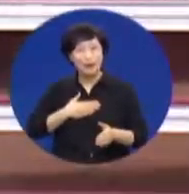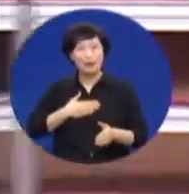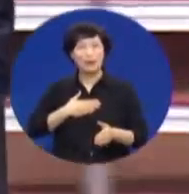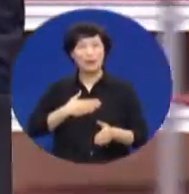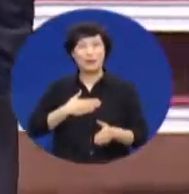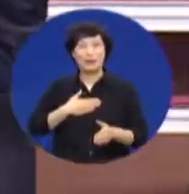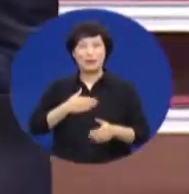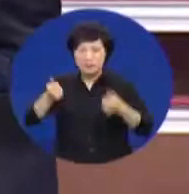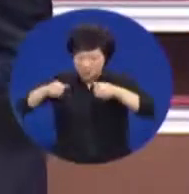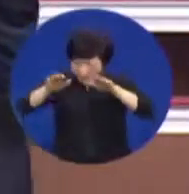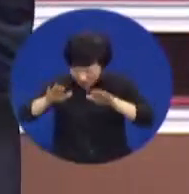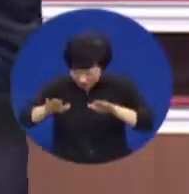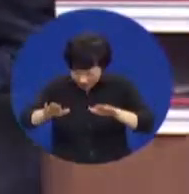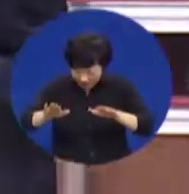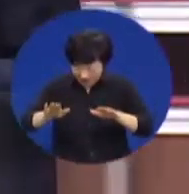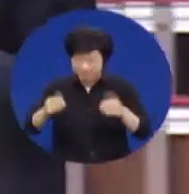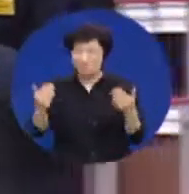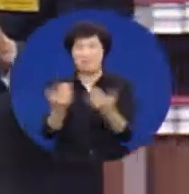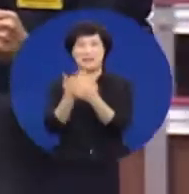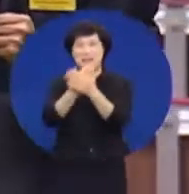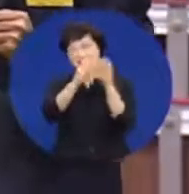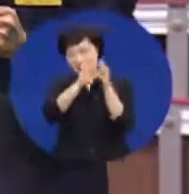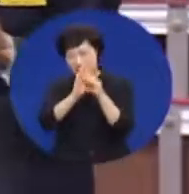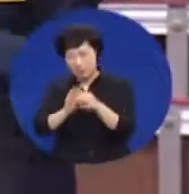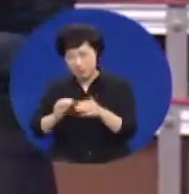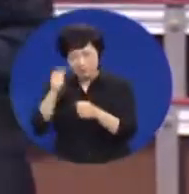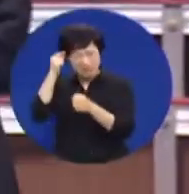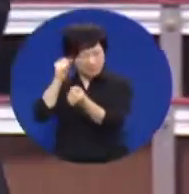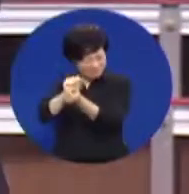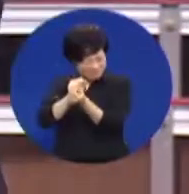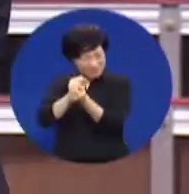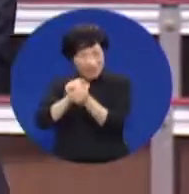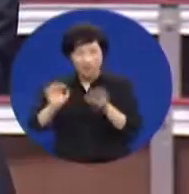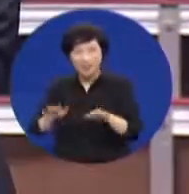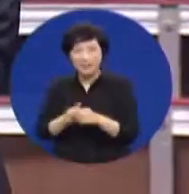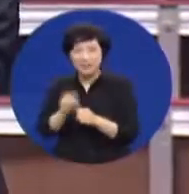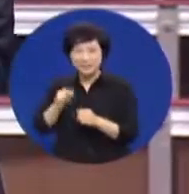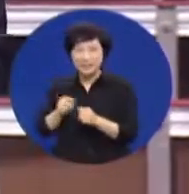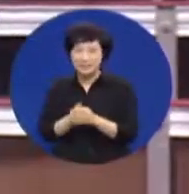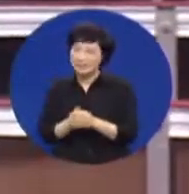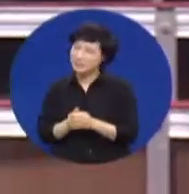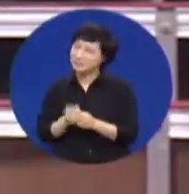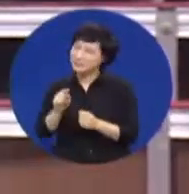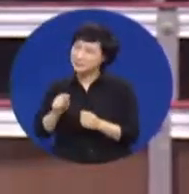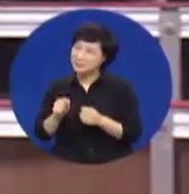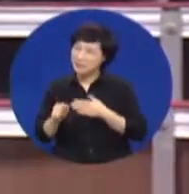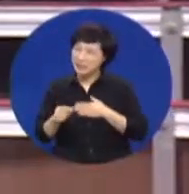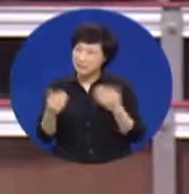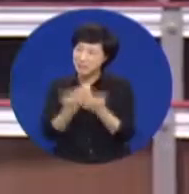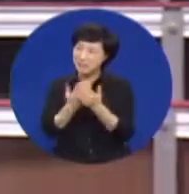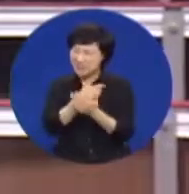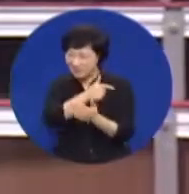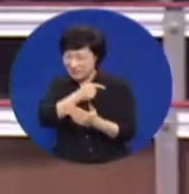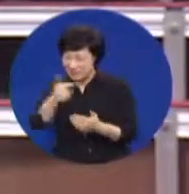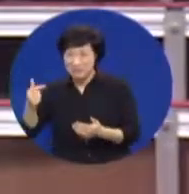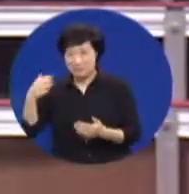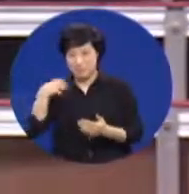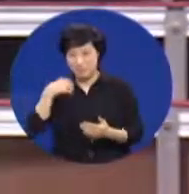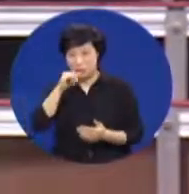엄청나게 제사를 발전시켜서 아마 제사상에 아마 모가까지 갖고 나설 것입니다. 아마 모가까지